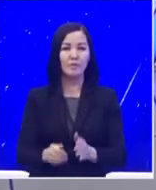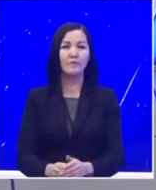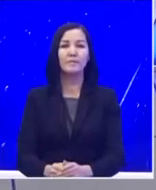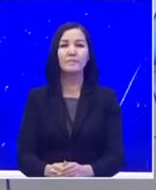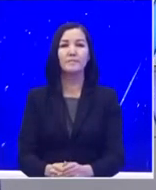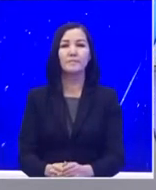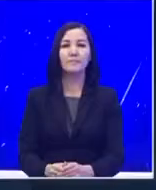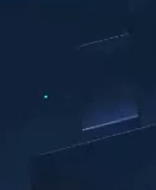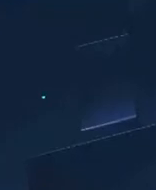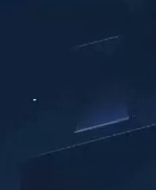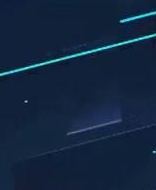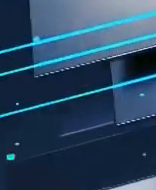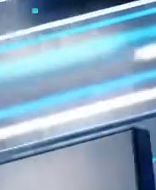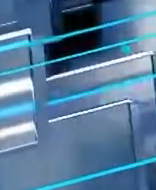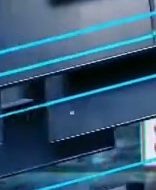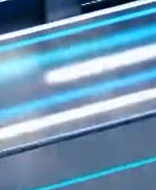көретіндеріңіз.